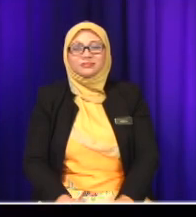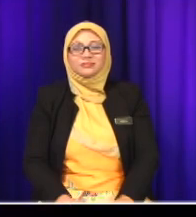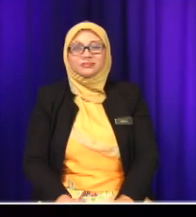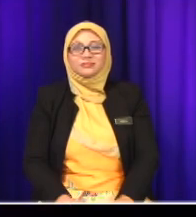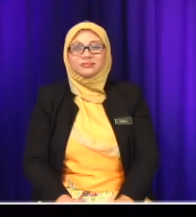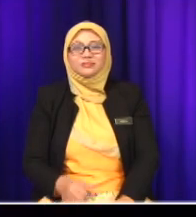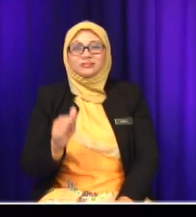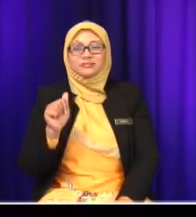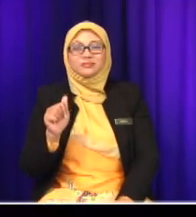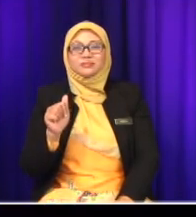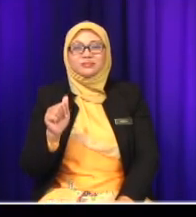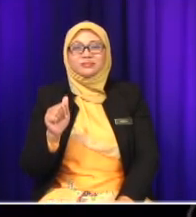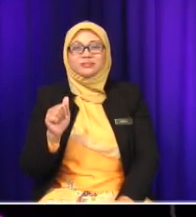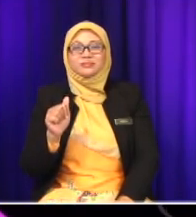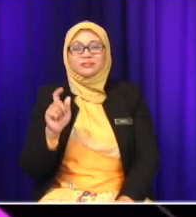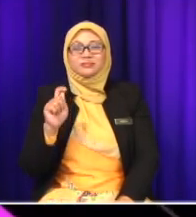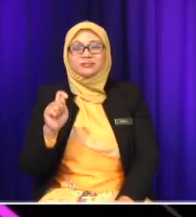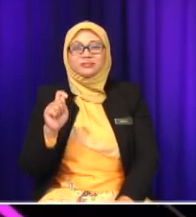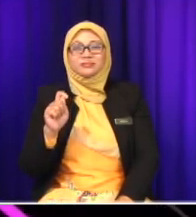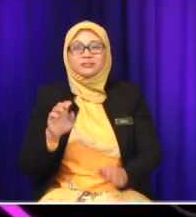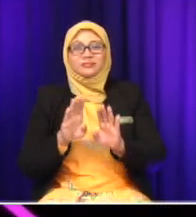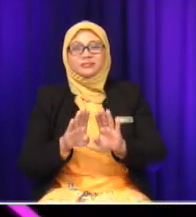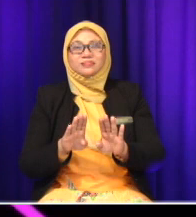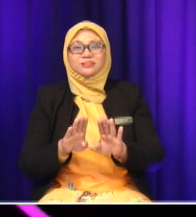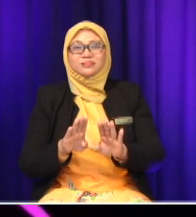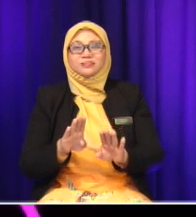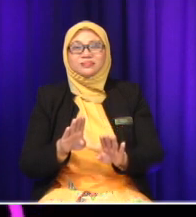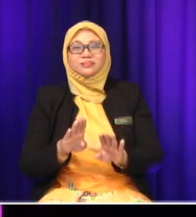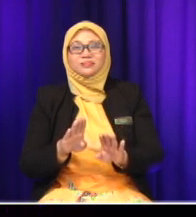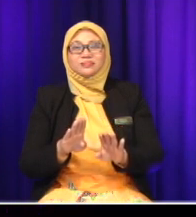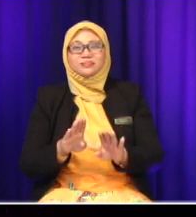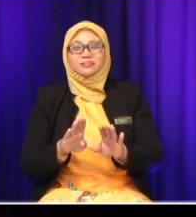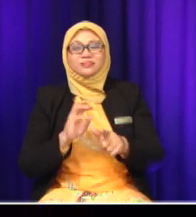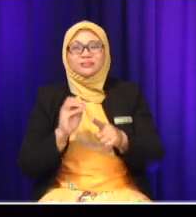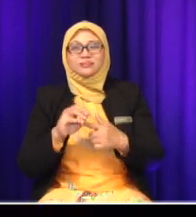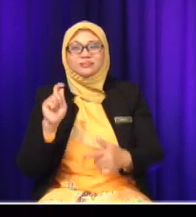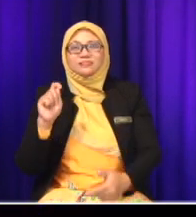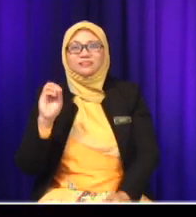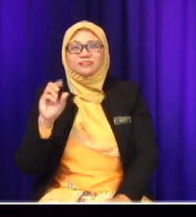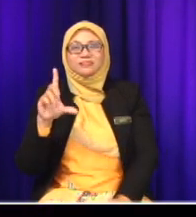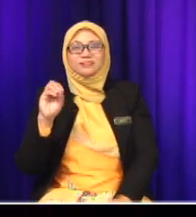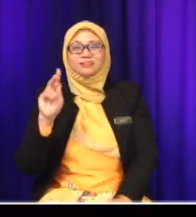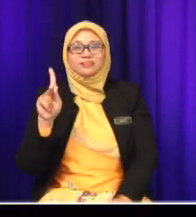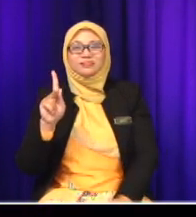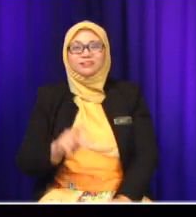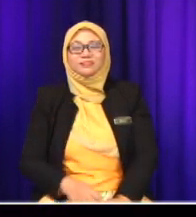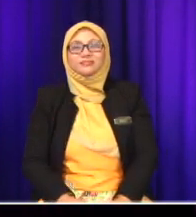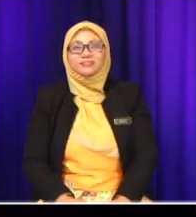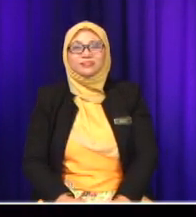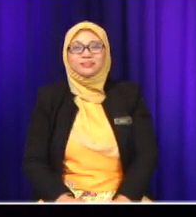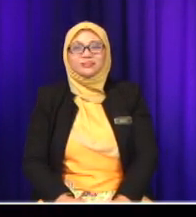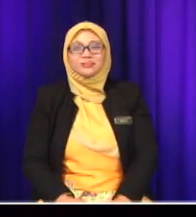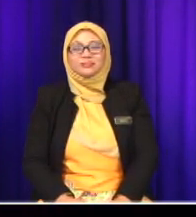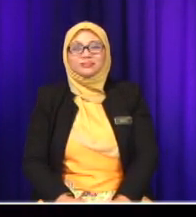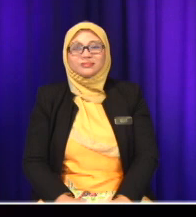apaah tolak perasa tolak perasa ke tol perasa eh tolok perasaas tolok perasa